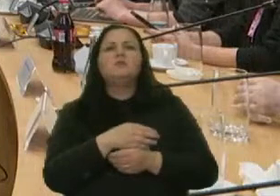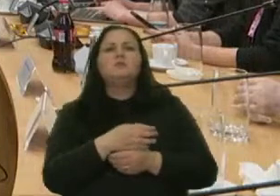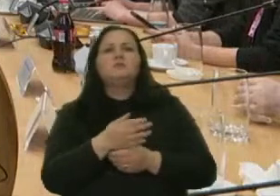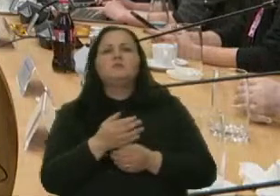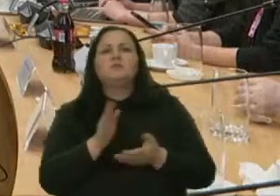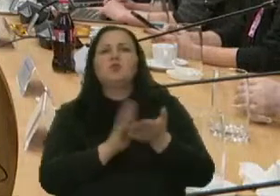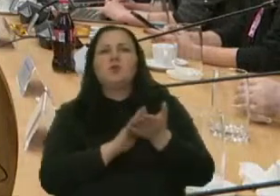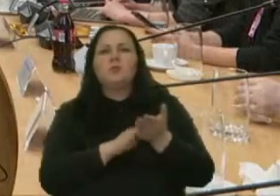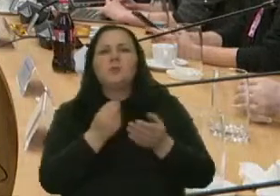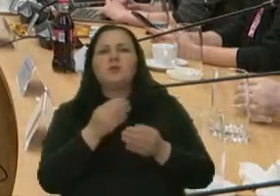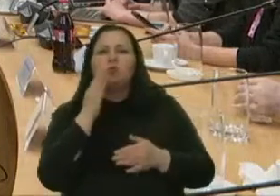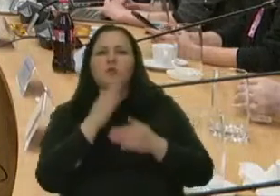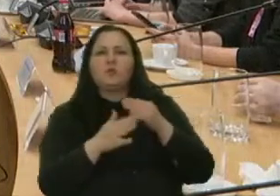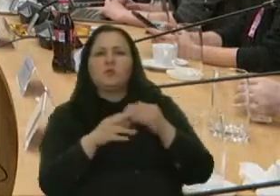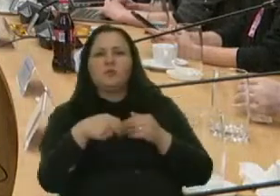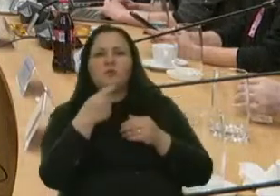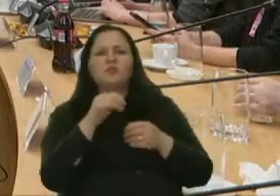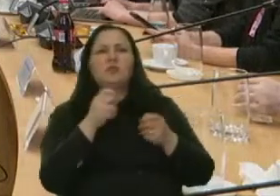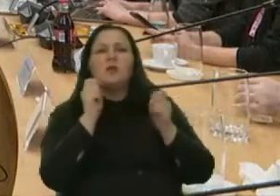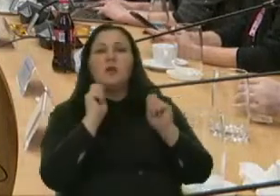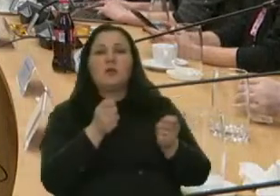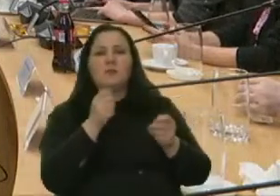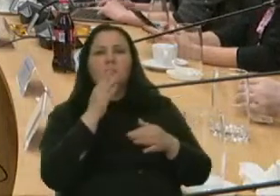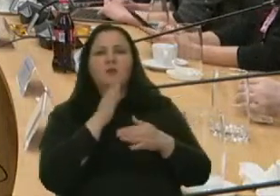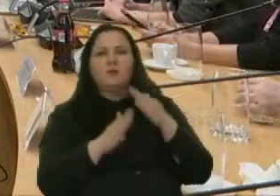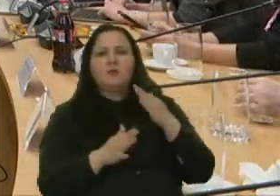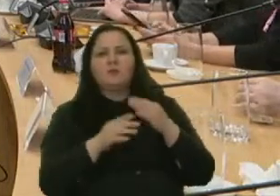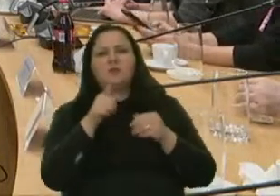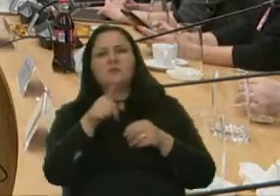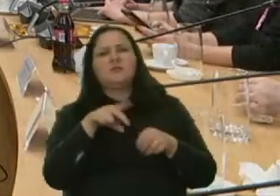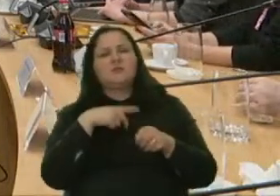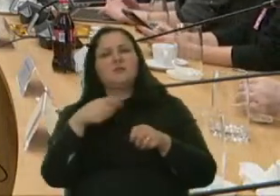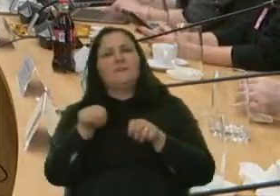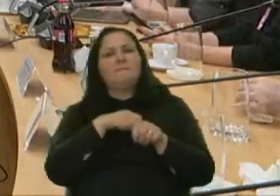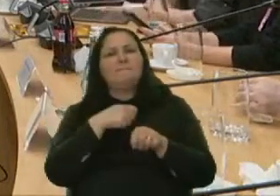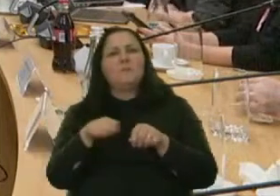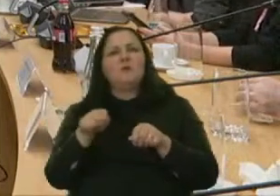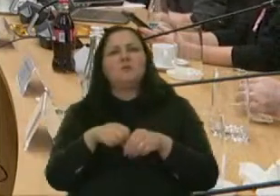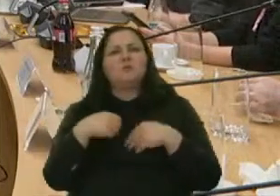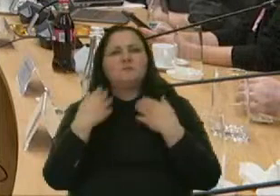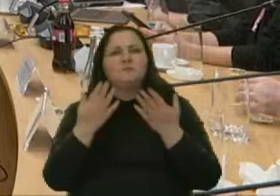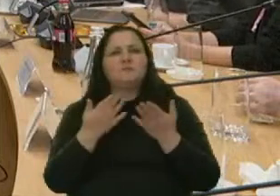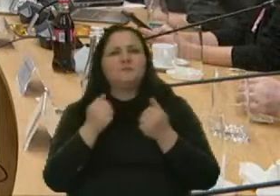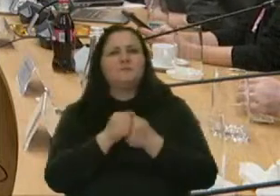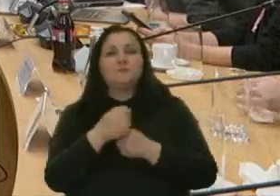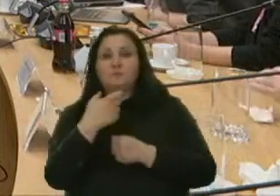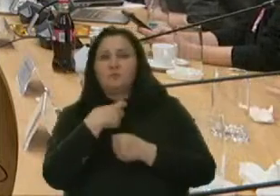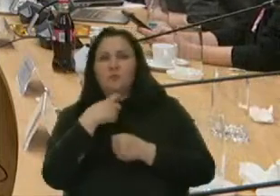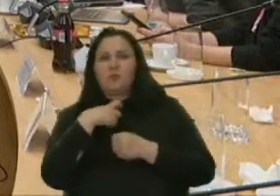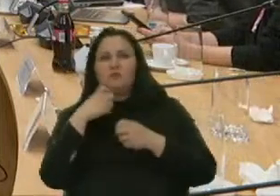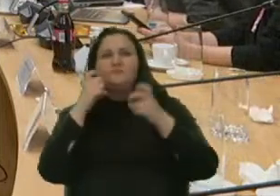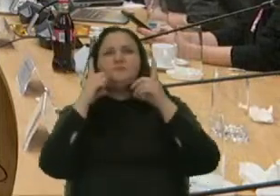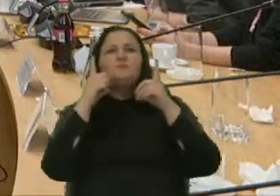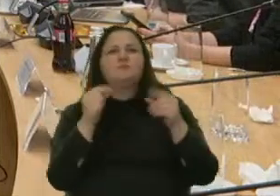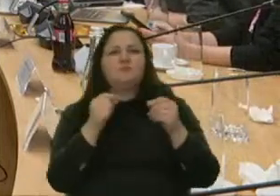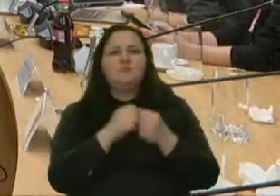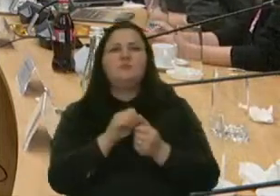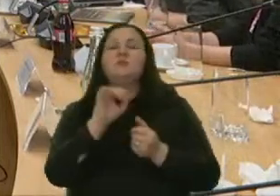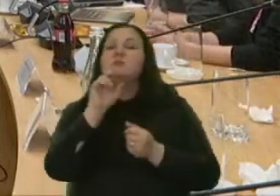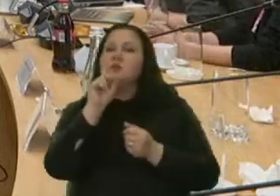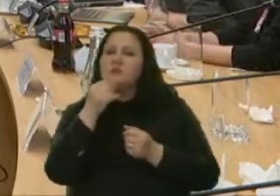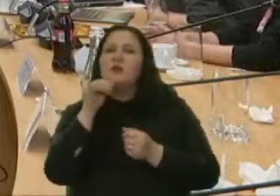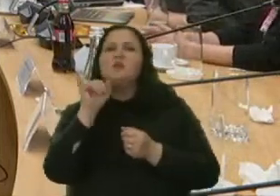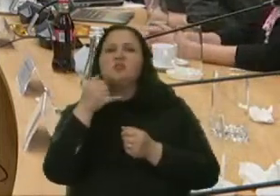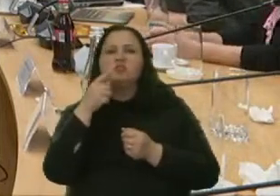precum și raportul final de activitate Astea sunt modificările date în permite să și răspund într adevăr și acest